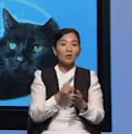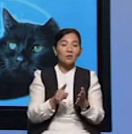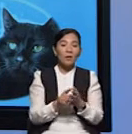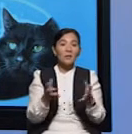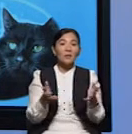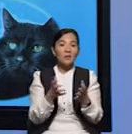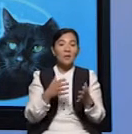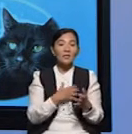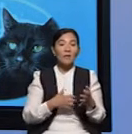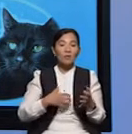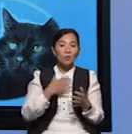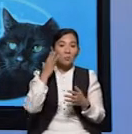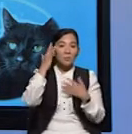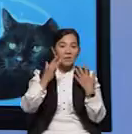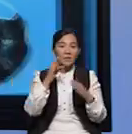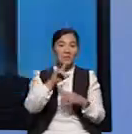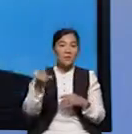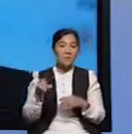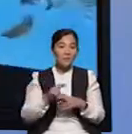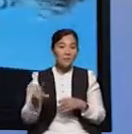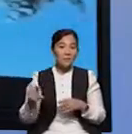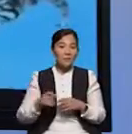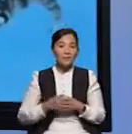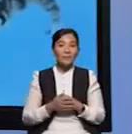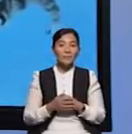сохранить основную мысль текста.